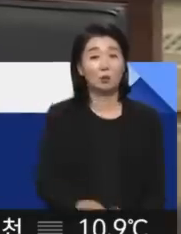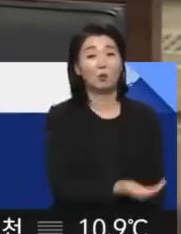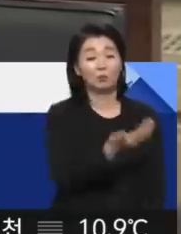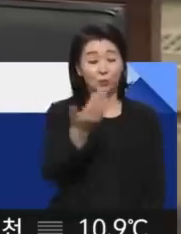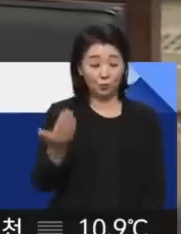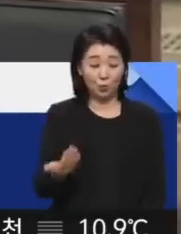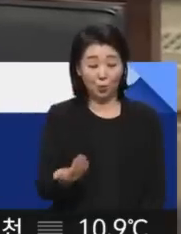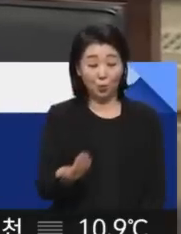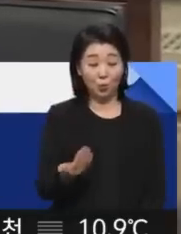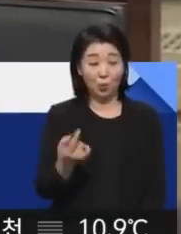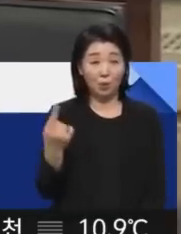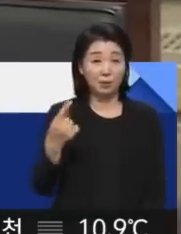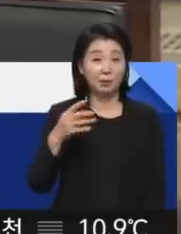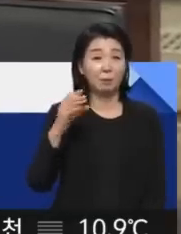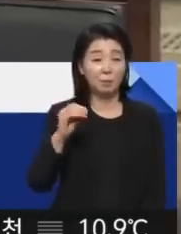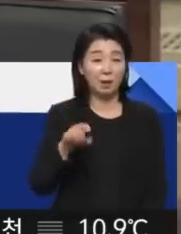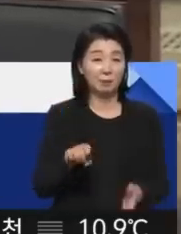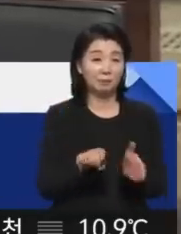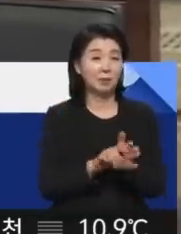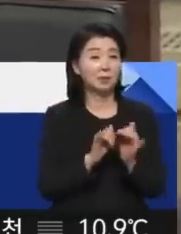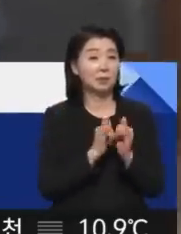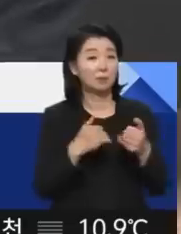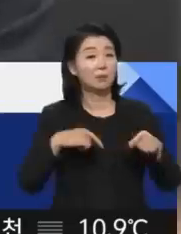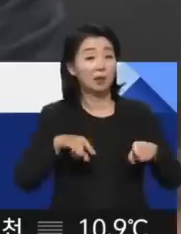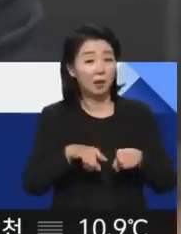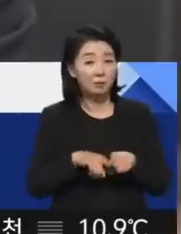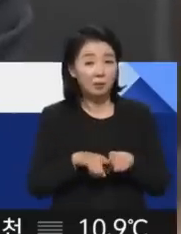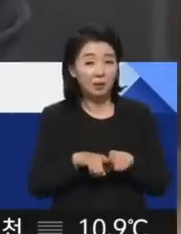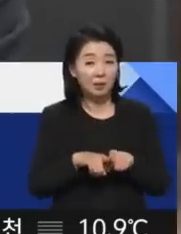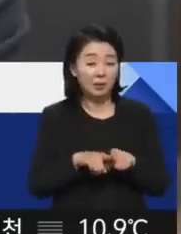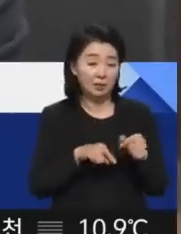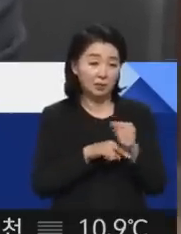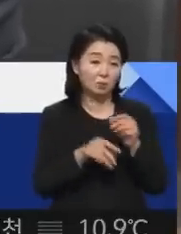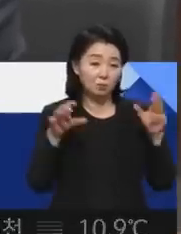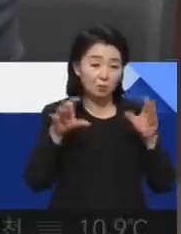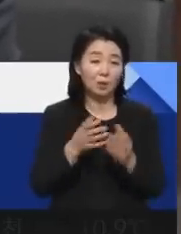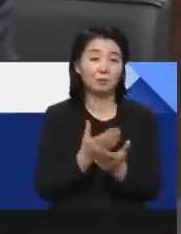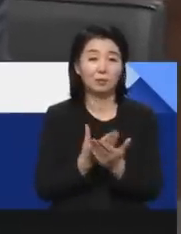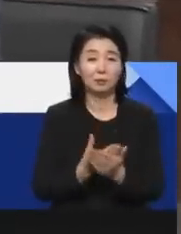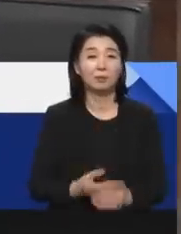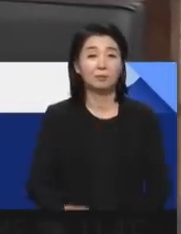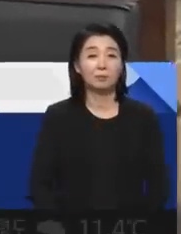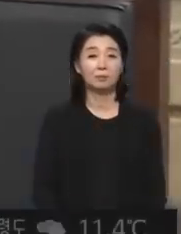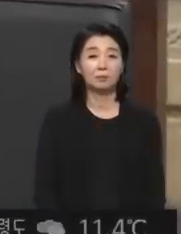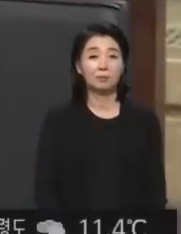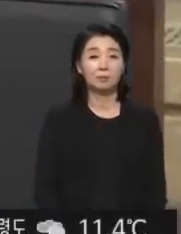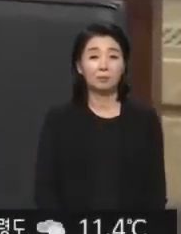우리 천만 크리스천들과 함께 뜻을 좀 모아주시면 감사하겠습니다.